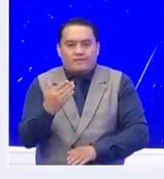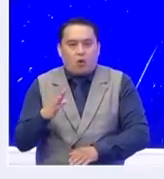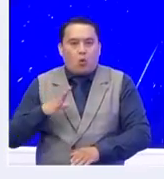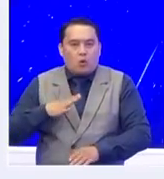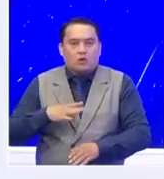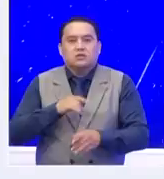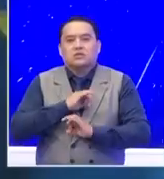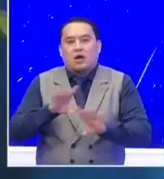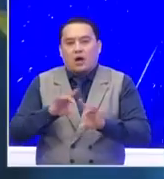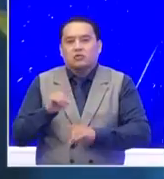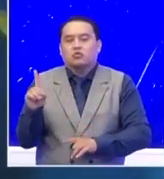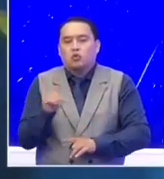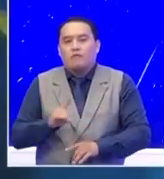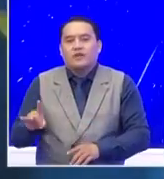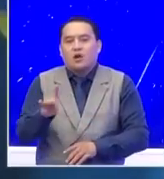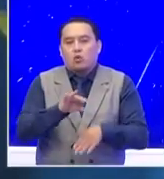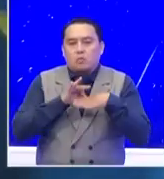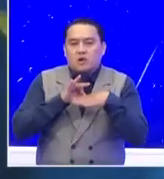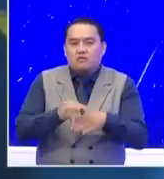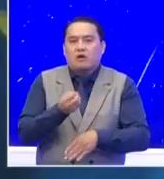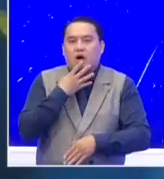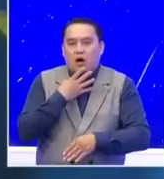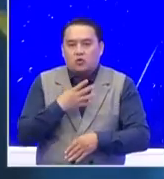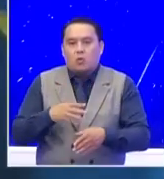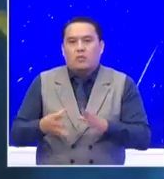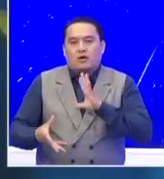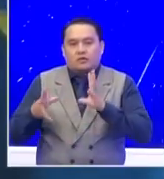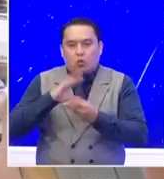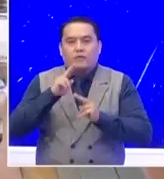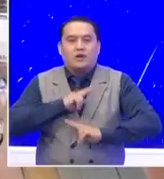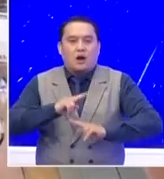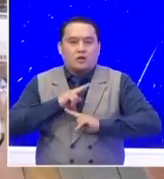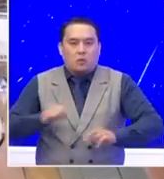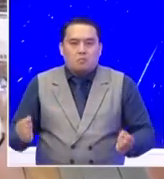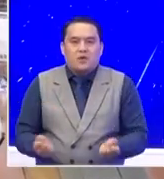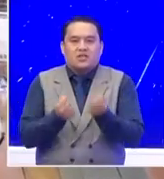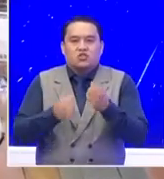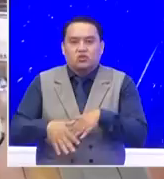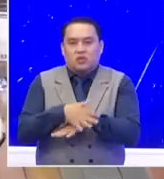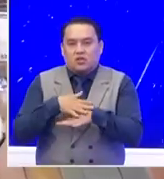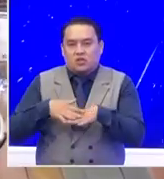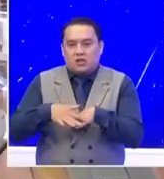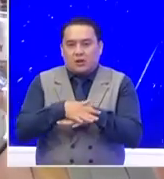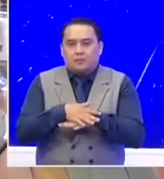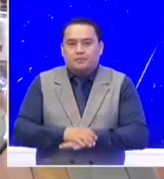Шакиров отметил, что в регионах проводится хорошая и плодотворная работа по поддержке населения.